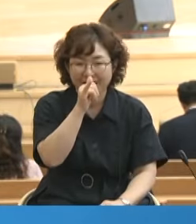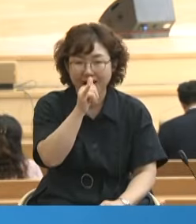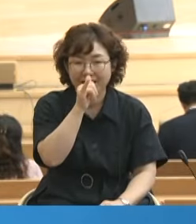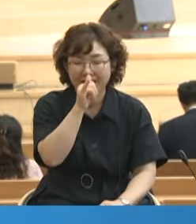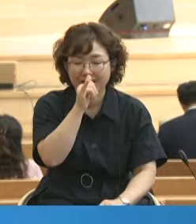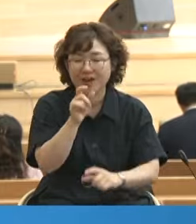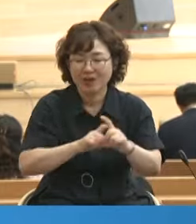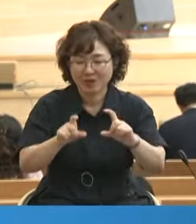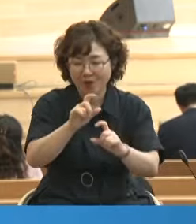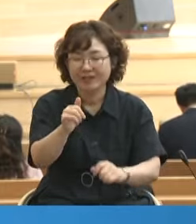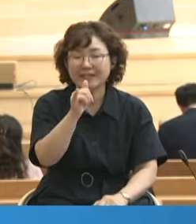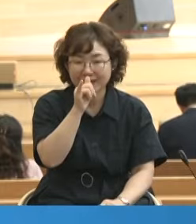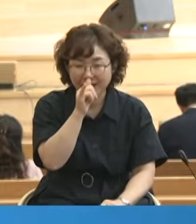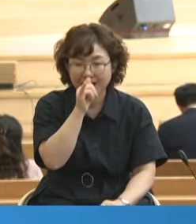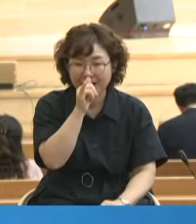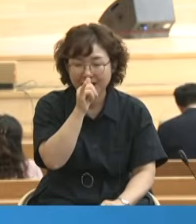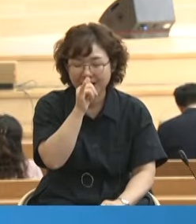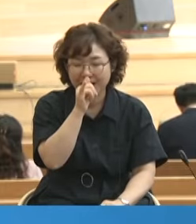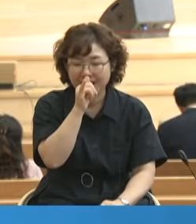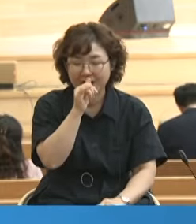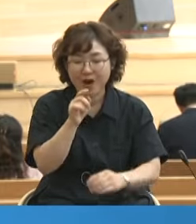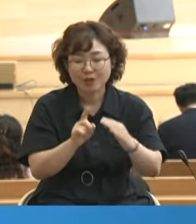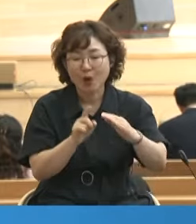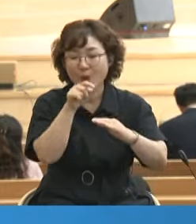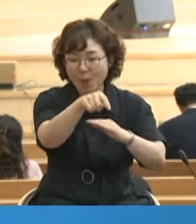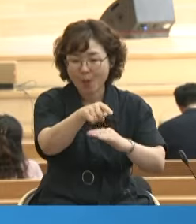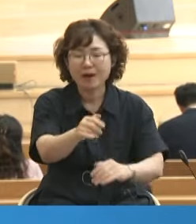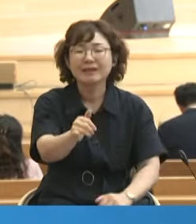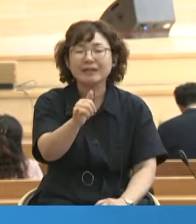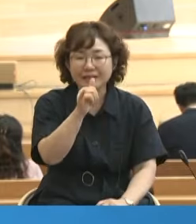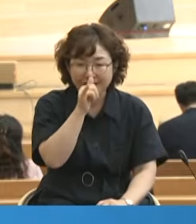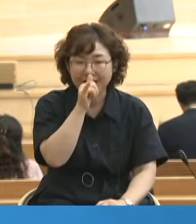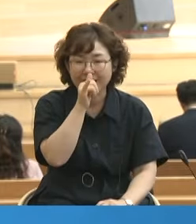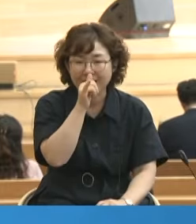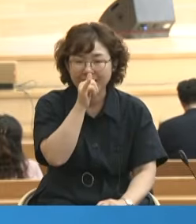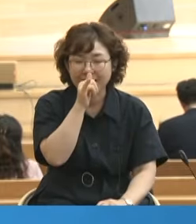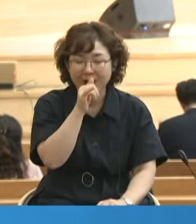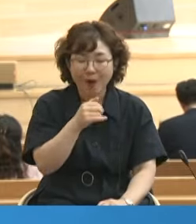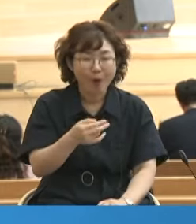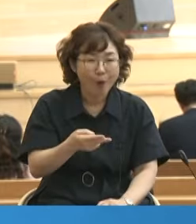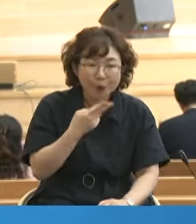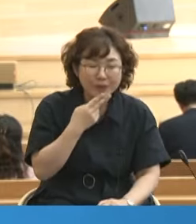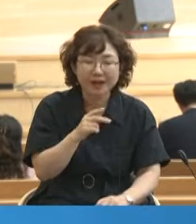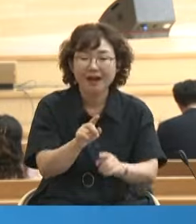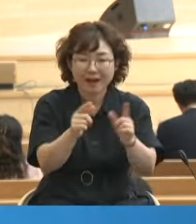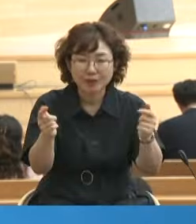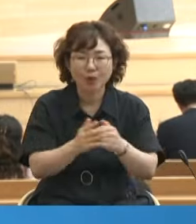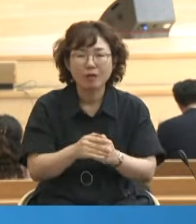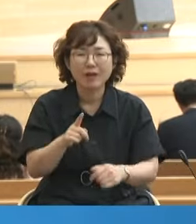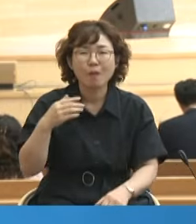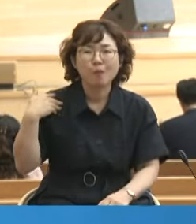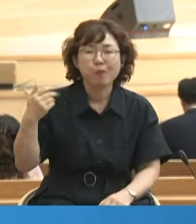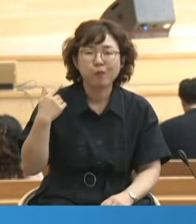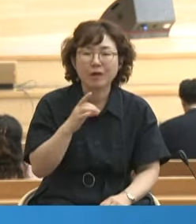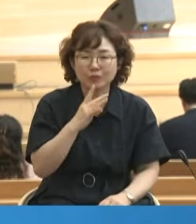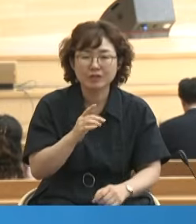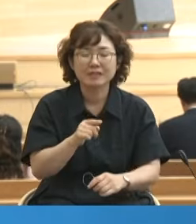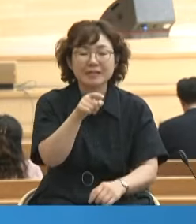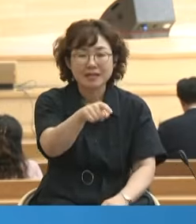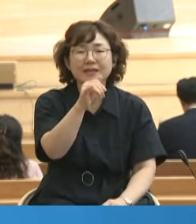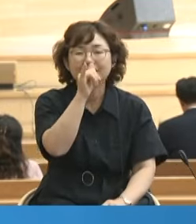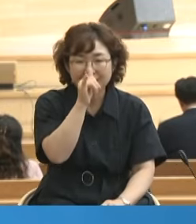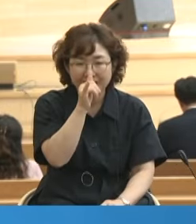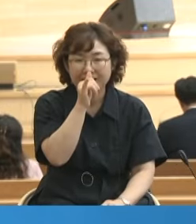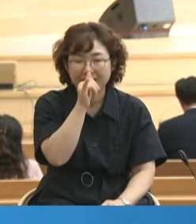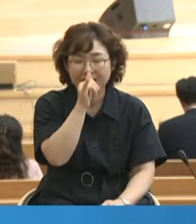있다. 저 넘어가 있다. 없는 게 아니다. 몰라서 그렇지 있다 라고